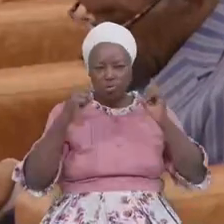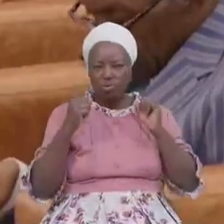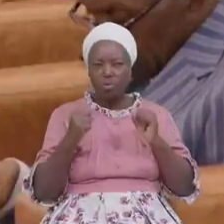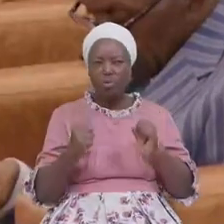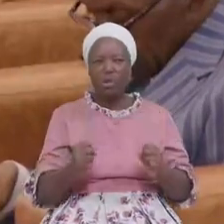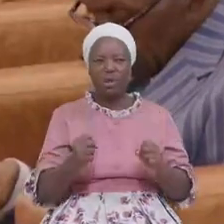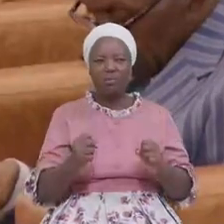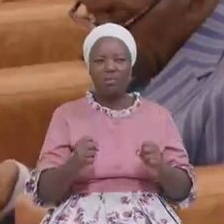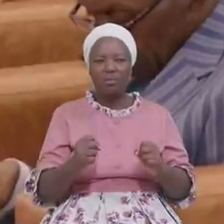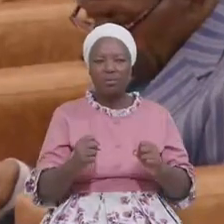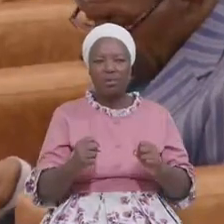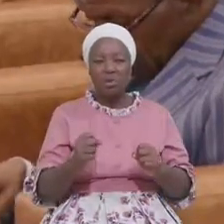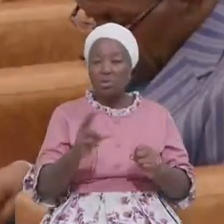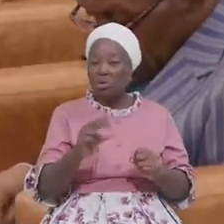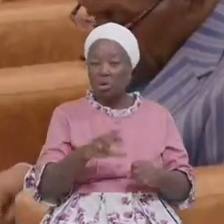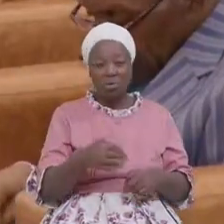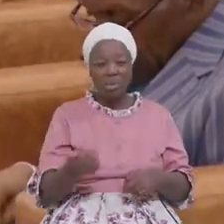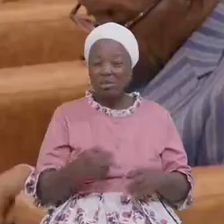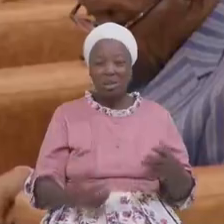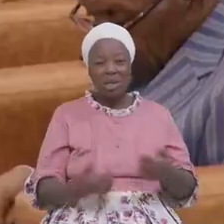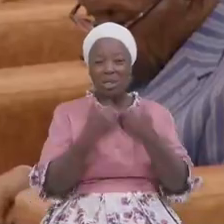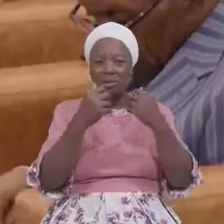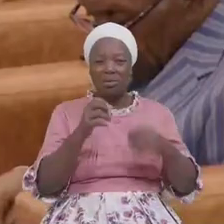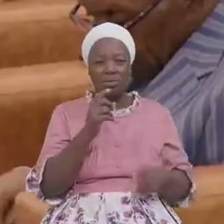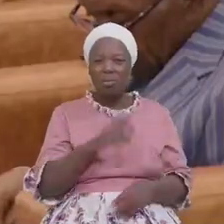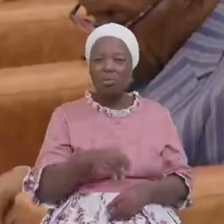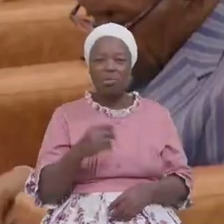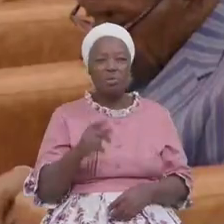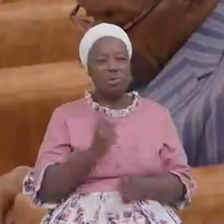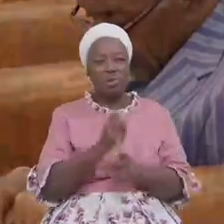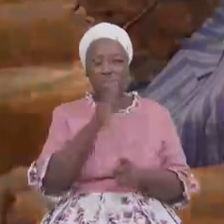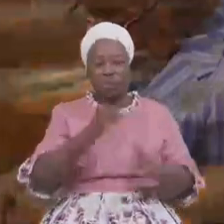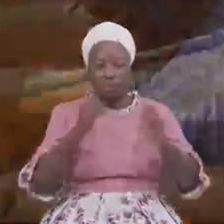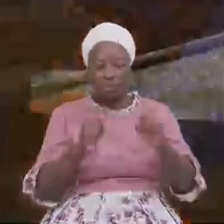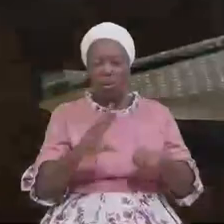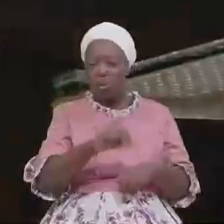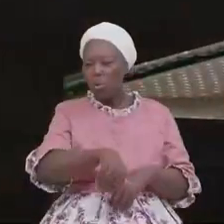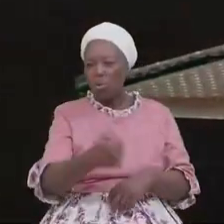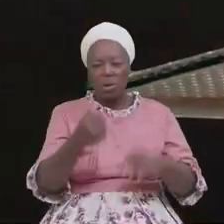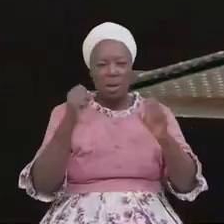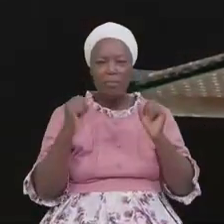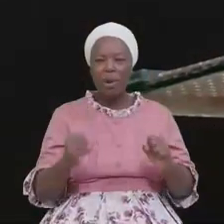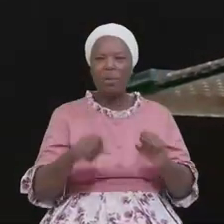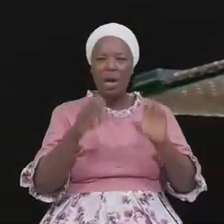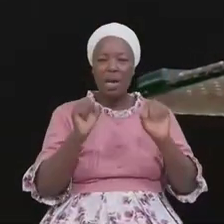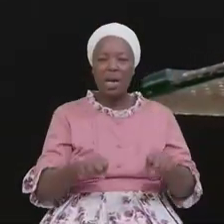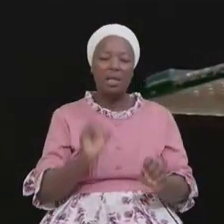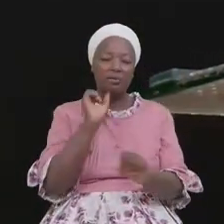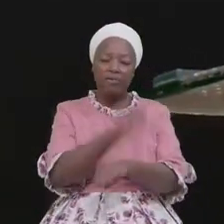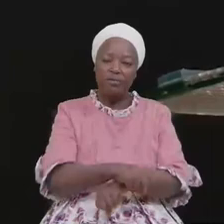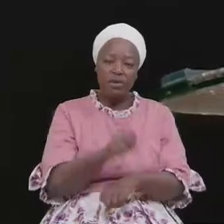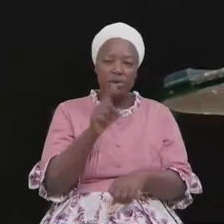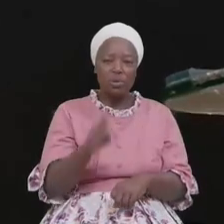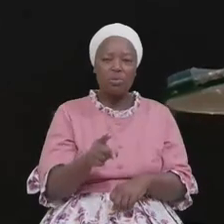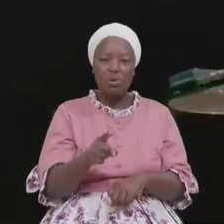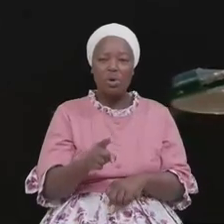Fortifie-toi seulement, il n'y a pas d'autre défi. Fortifie-toi seulement. Il n'y a pas d'autre puissance qui puisse te vaincre